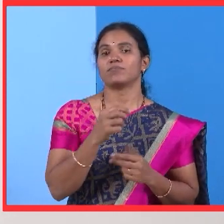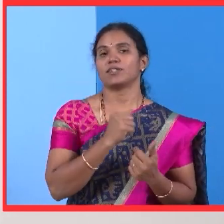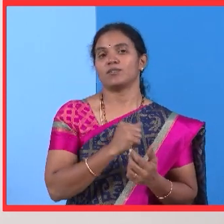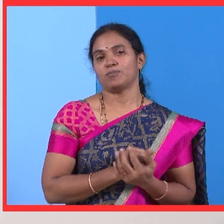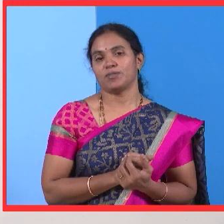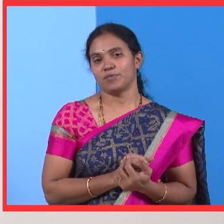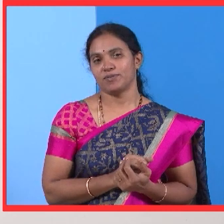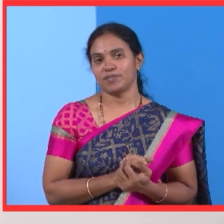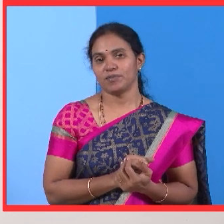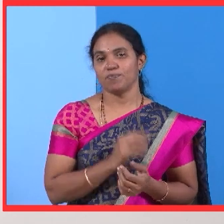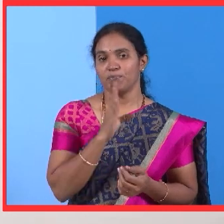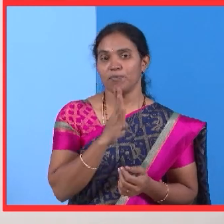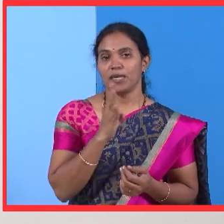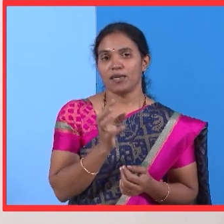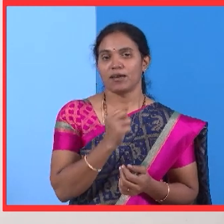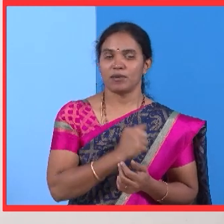படத்திலிருந்து